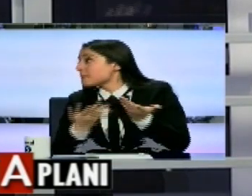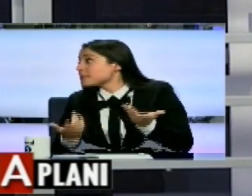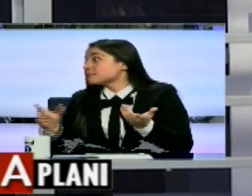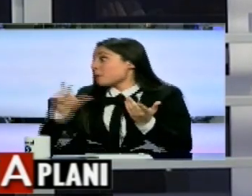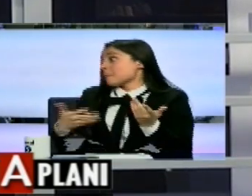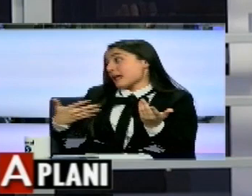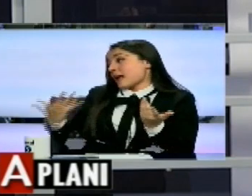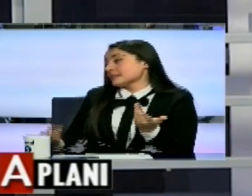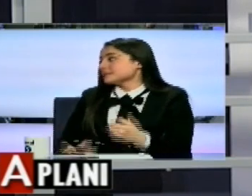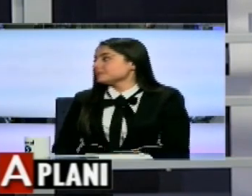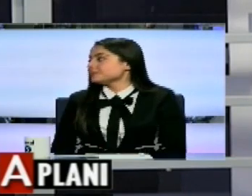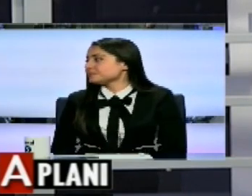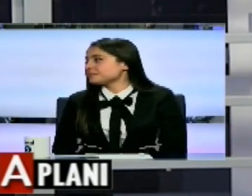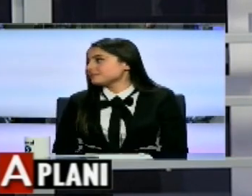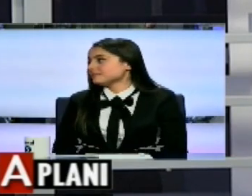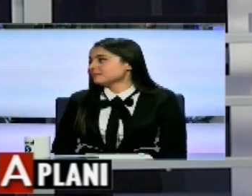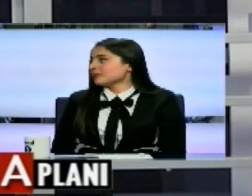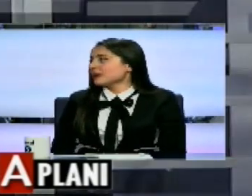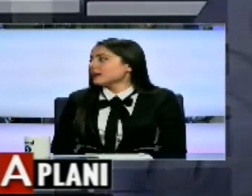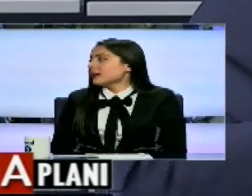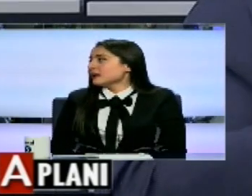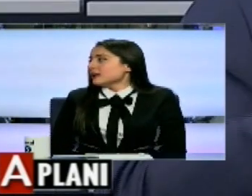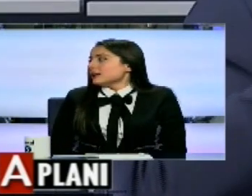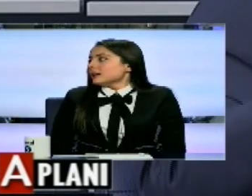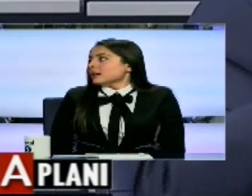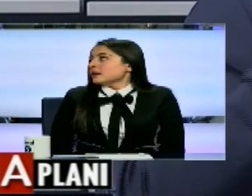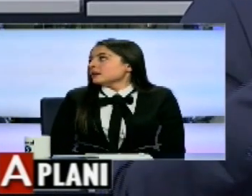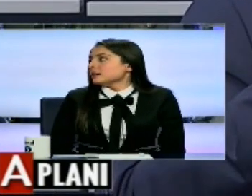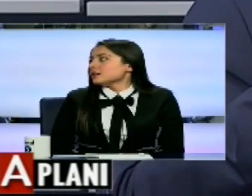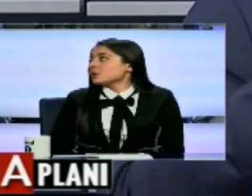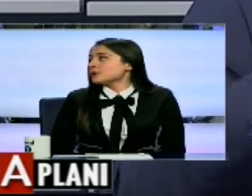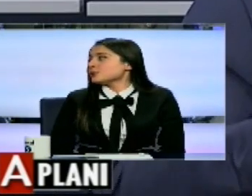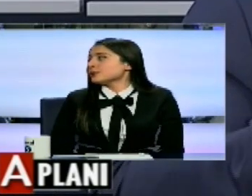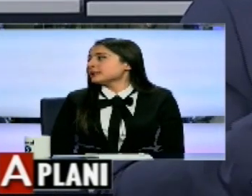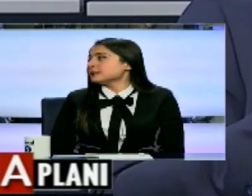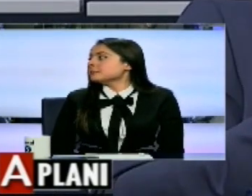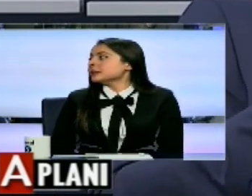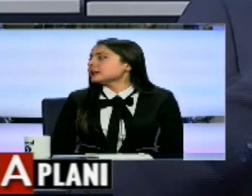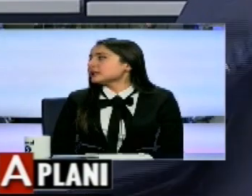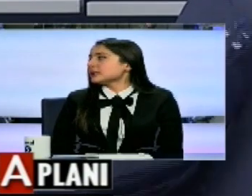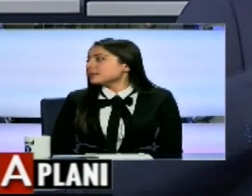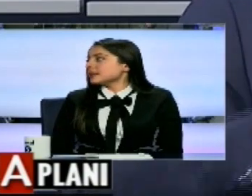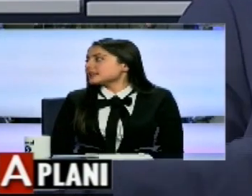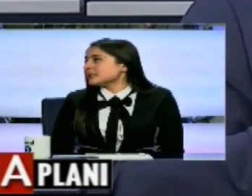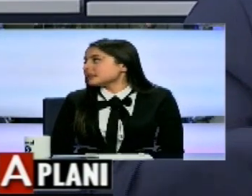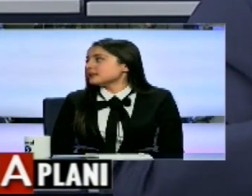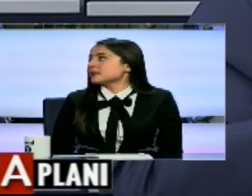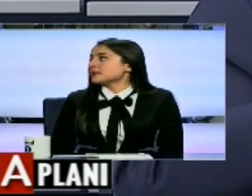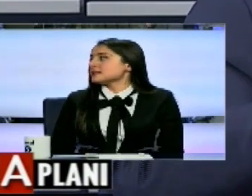efendim? Şöyle söyleyelim.